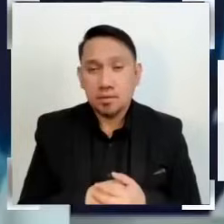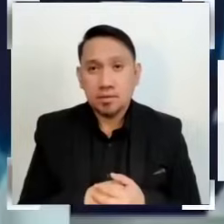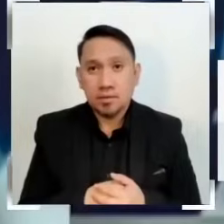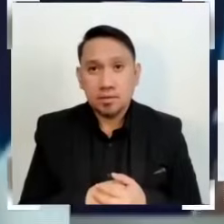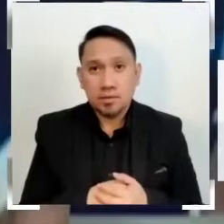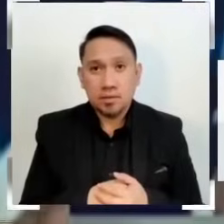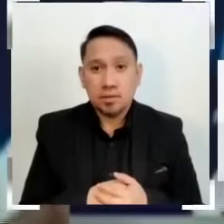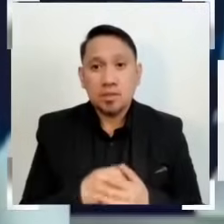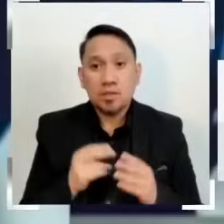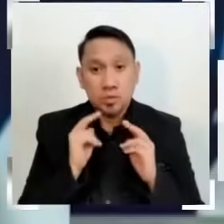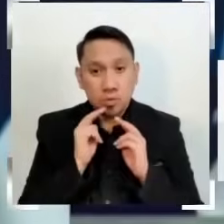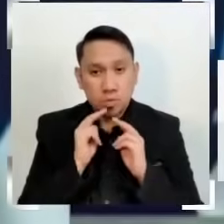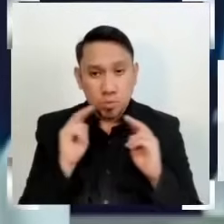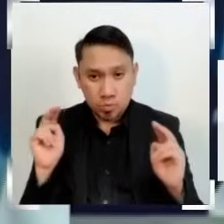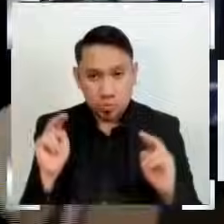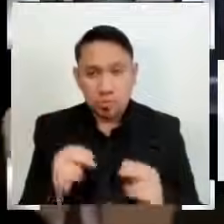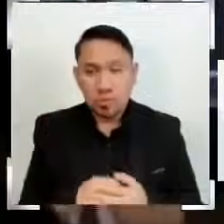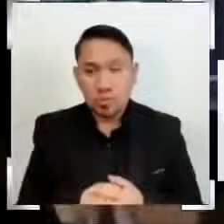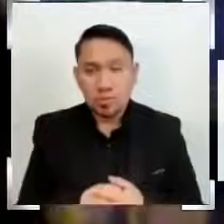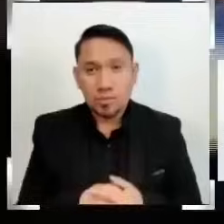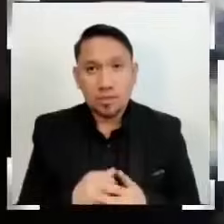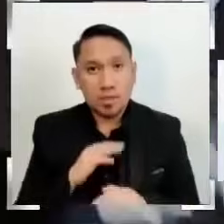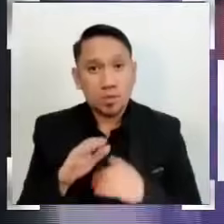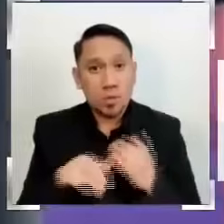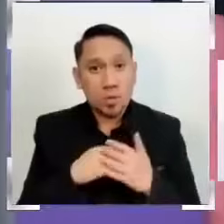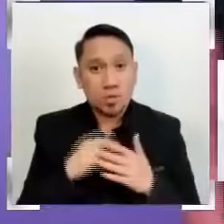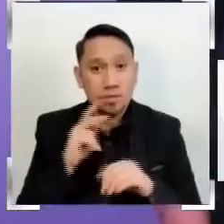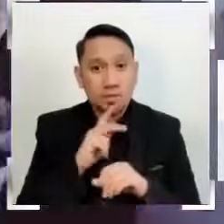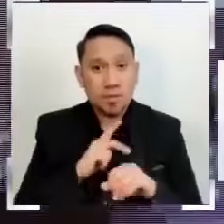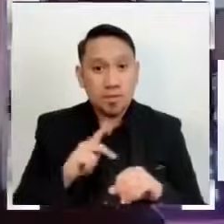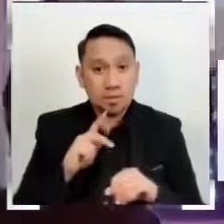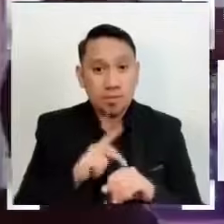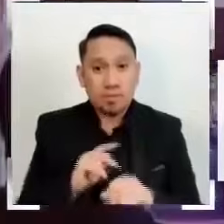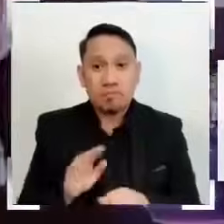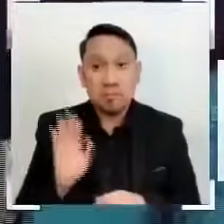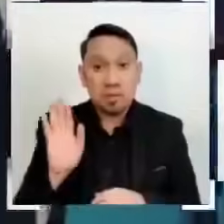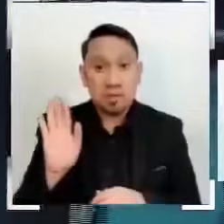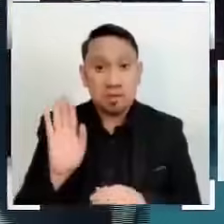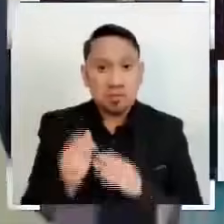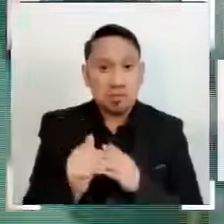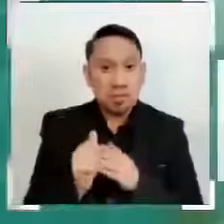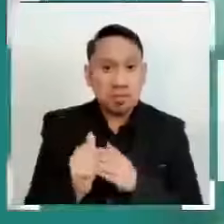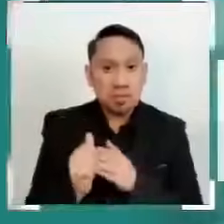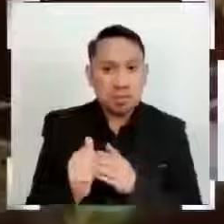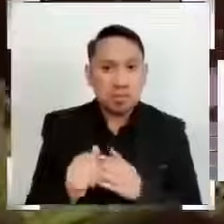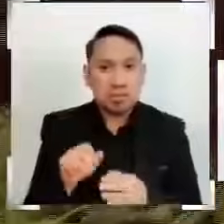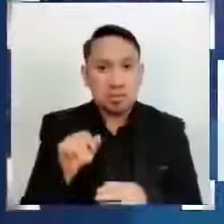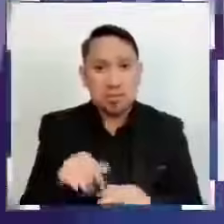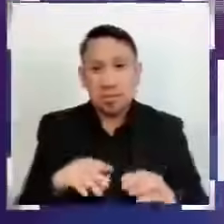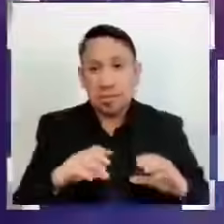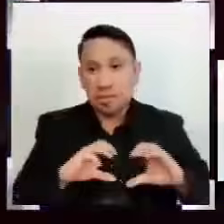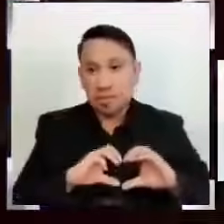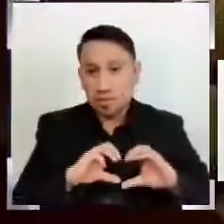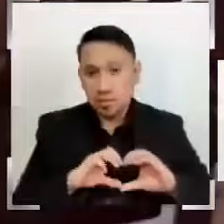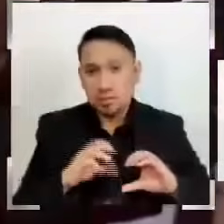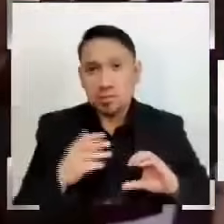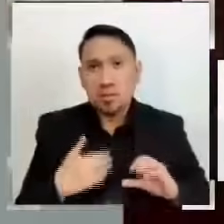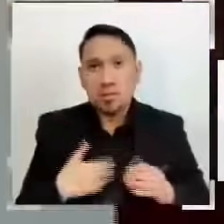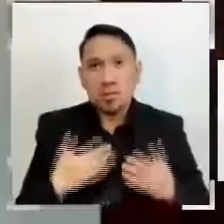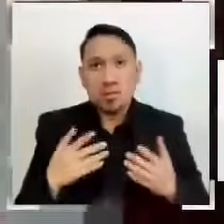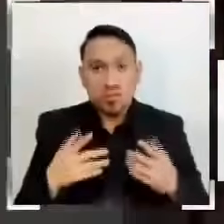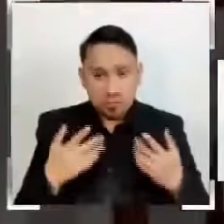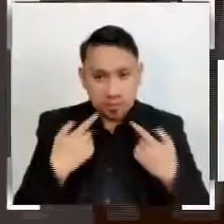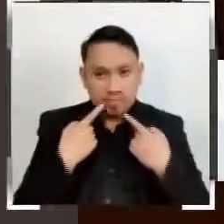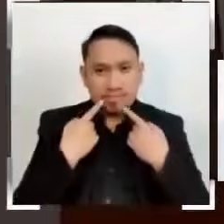pagbabalita sa buong bansa. Sa kanyang pamumuno, nadala niya ang GMA Network sa iba't ibang tagumpay